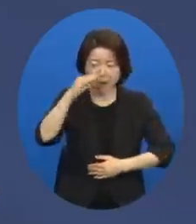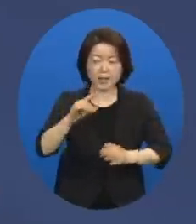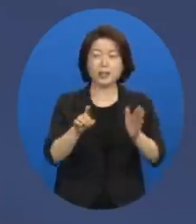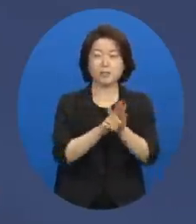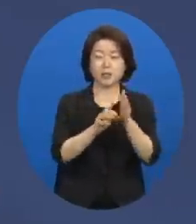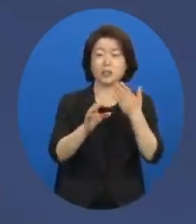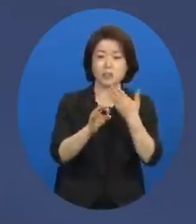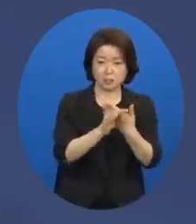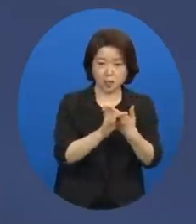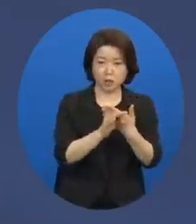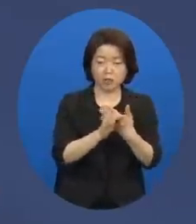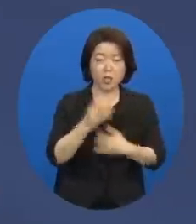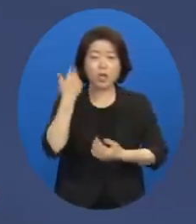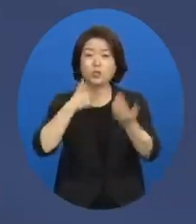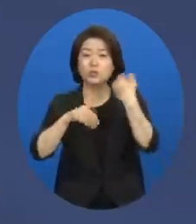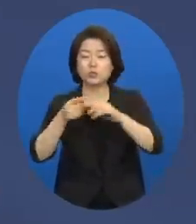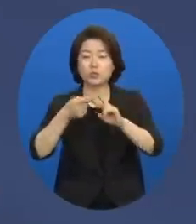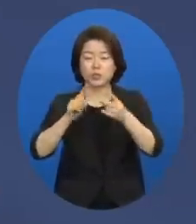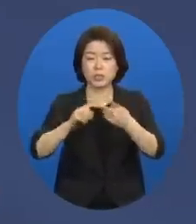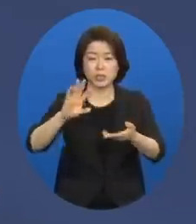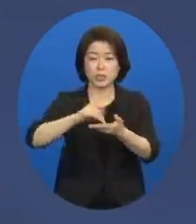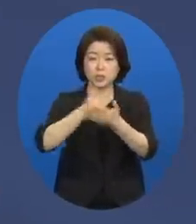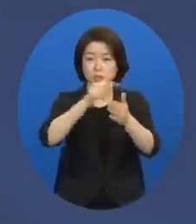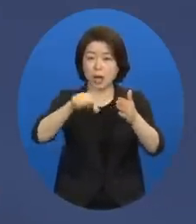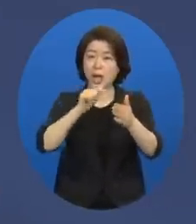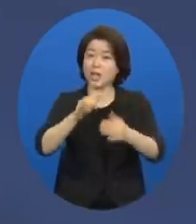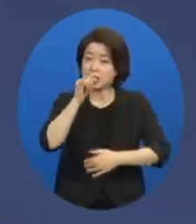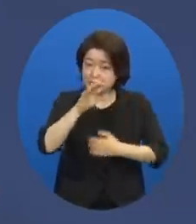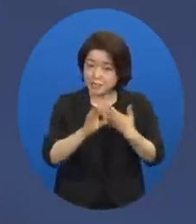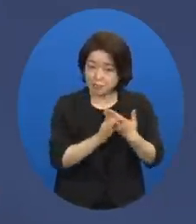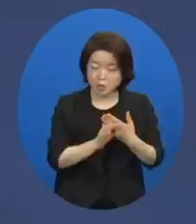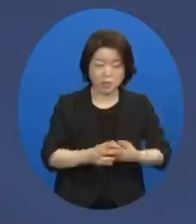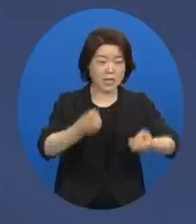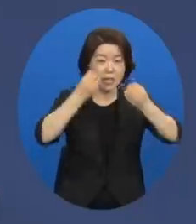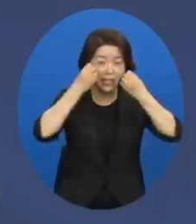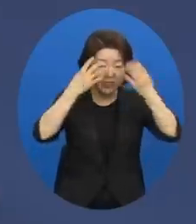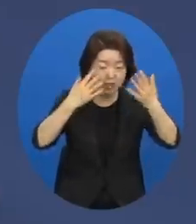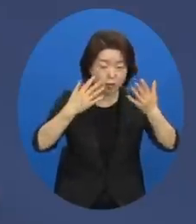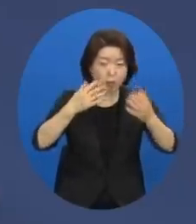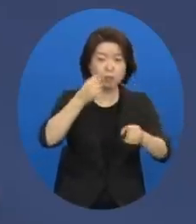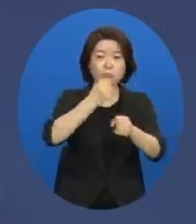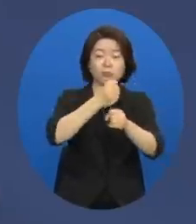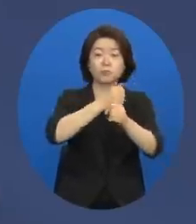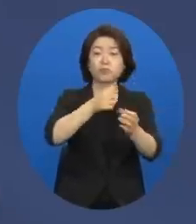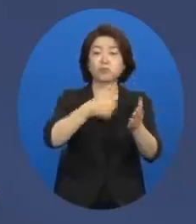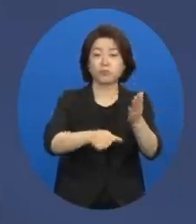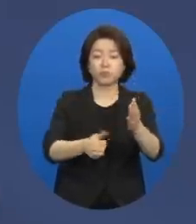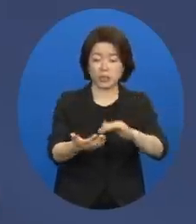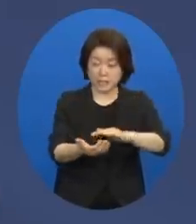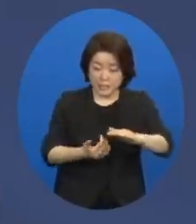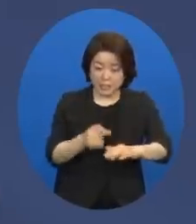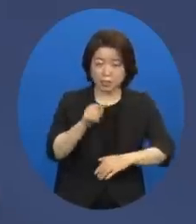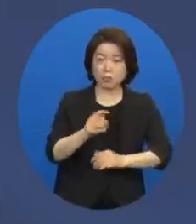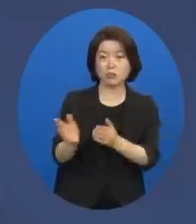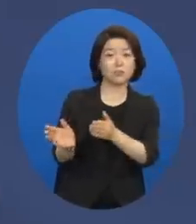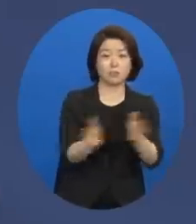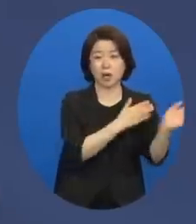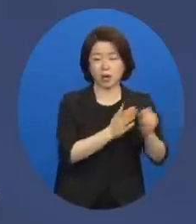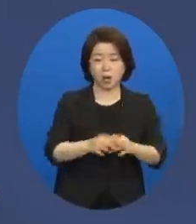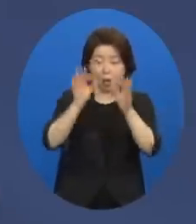생명으로 믿었으면 누구든지 그리스도 안에 있으면 새로운 피조물이라 이전 것은 지나갔으니